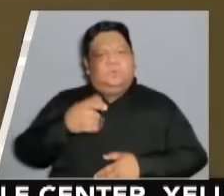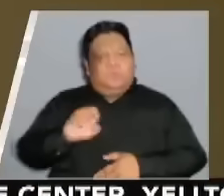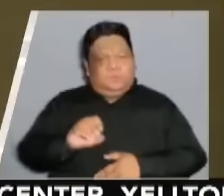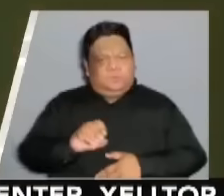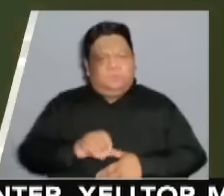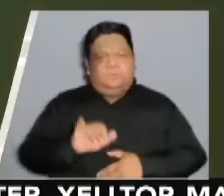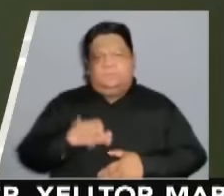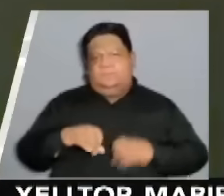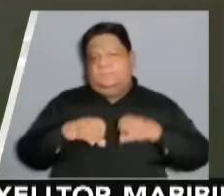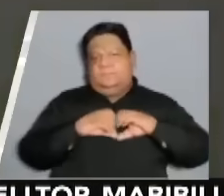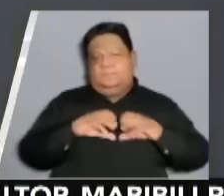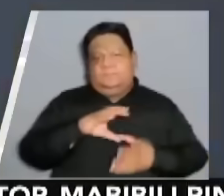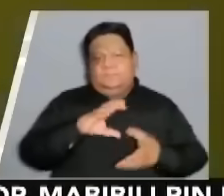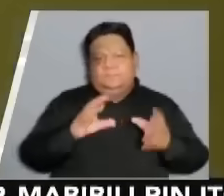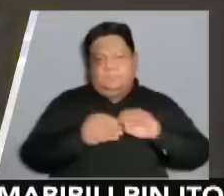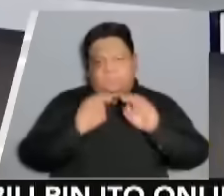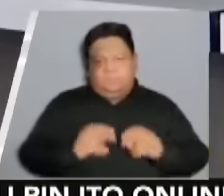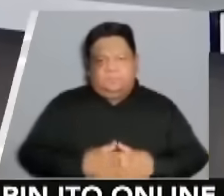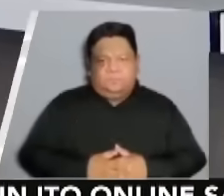nakatutok, 24 oras.